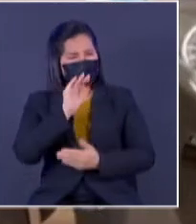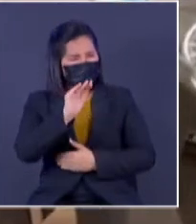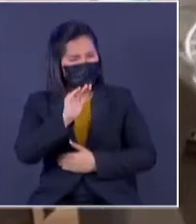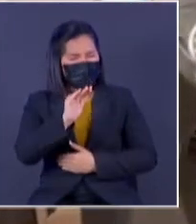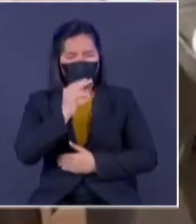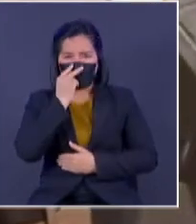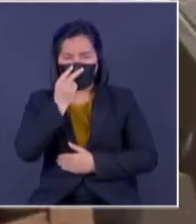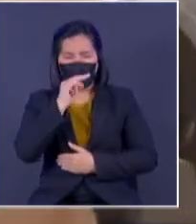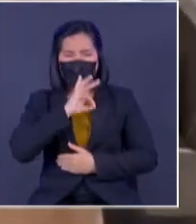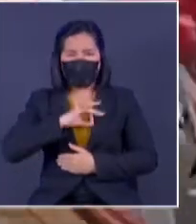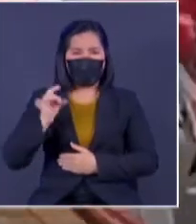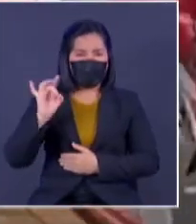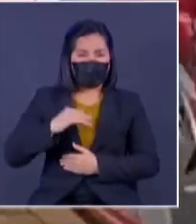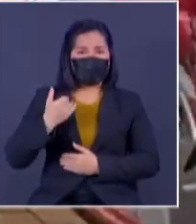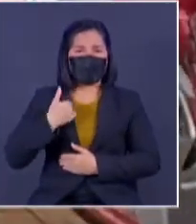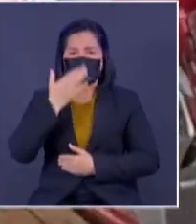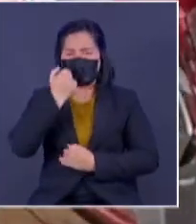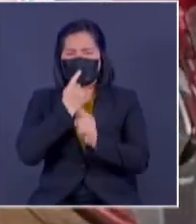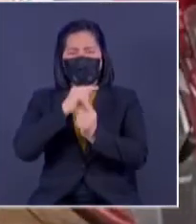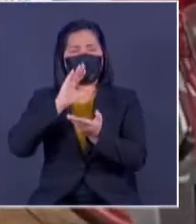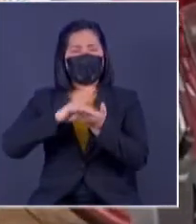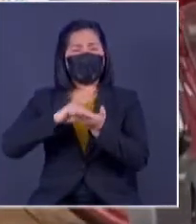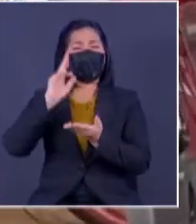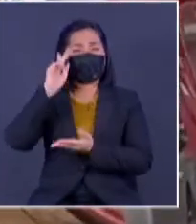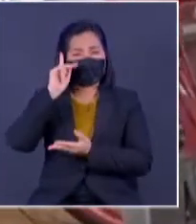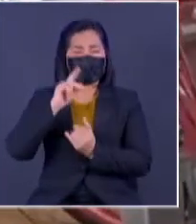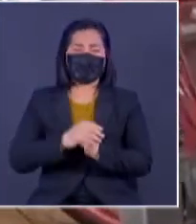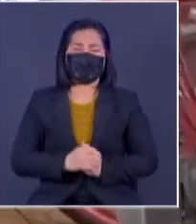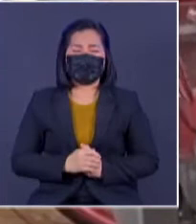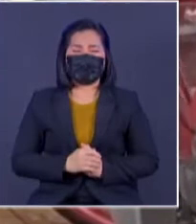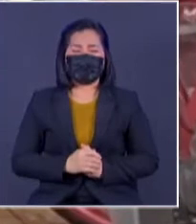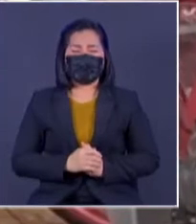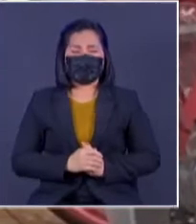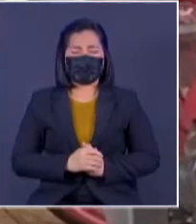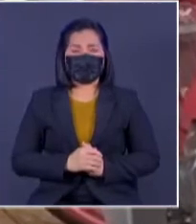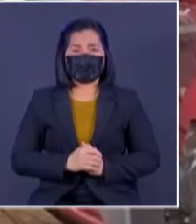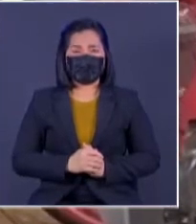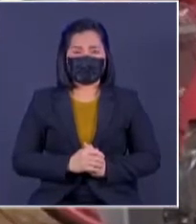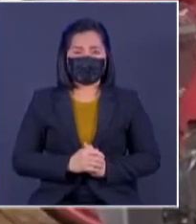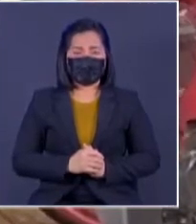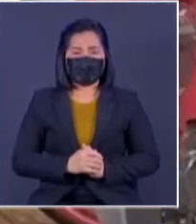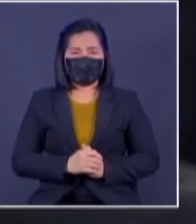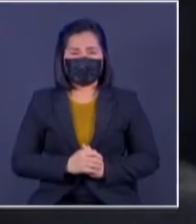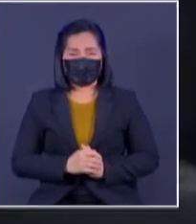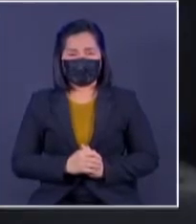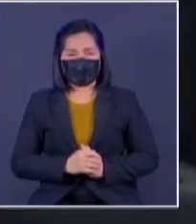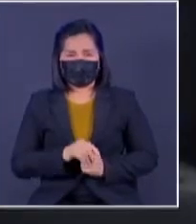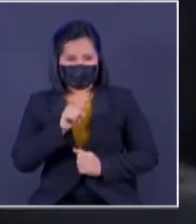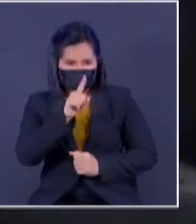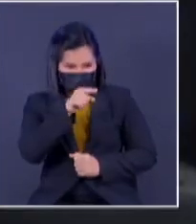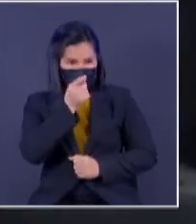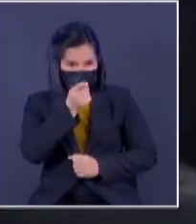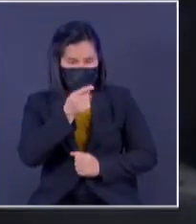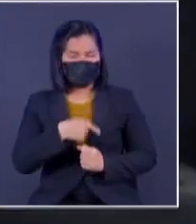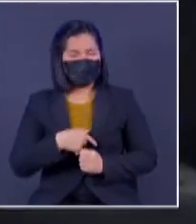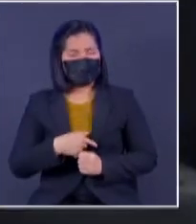โหดอยู่เหมือนกันเพราะว่าเท่าที่มีการรายงานจากเจ้าหน้าที่เนี่ยนะครับผู้บังคับการกองปราบท่านบอกว่ามีทั้งการไปก่อกวนนะ